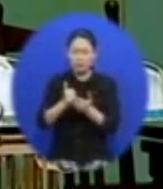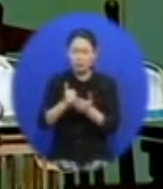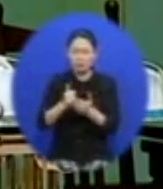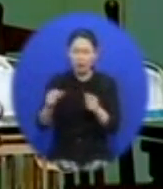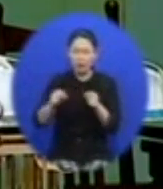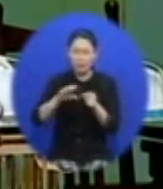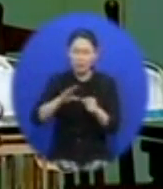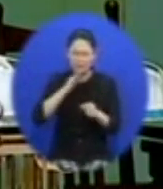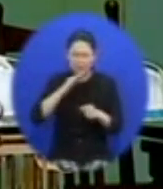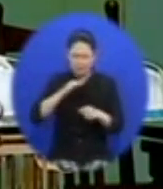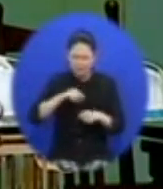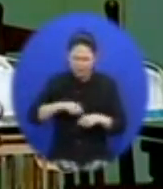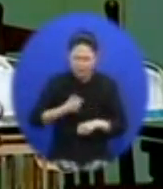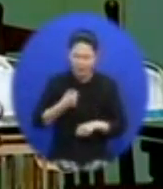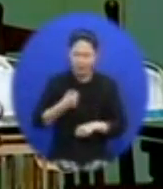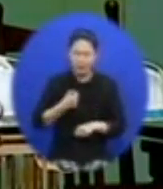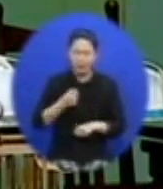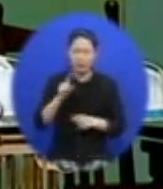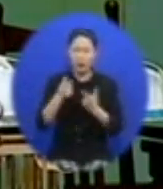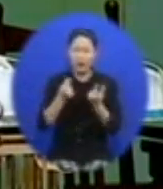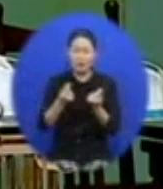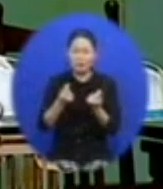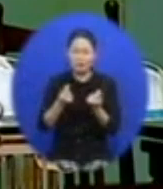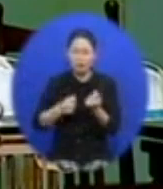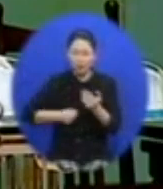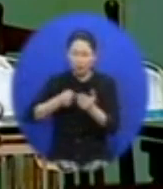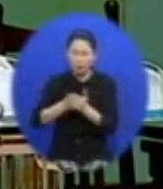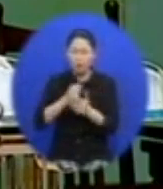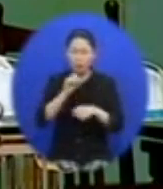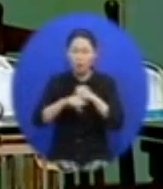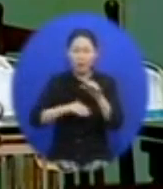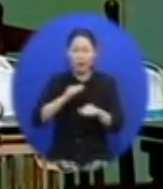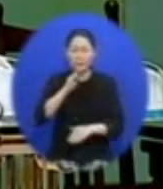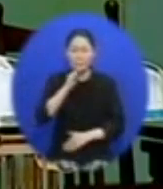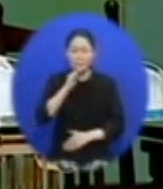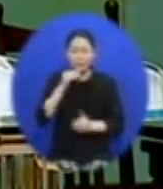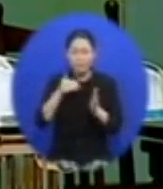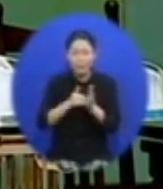진지하게 그런 결단의 고백을 드렸나요